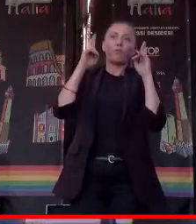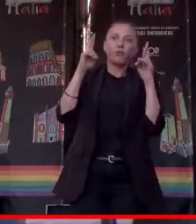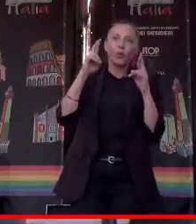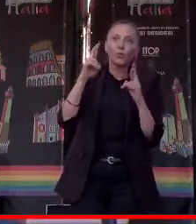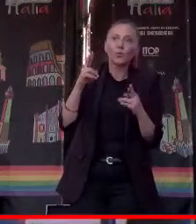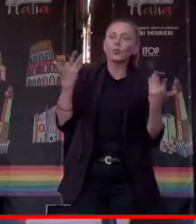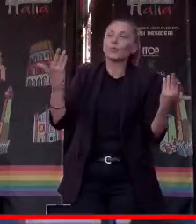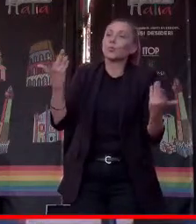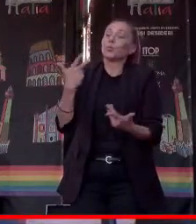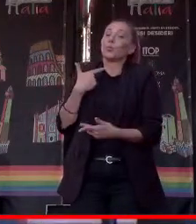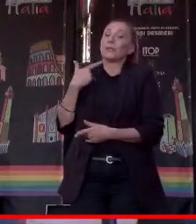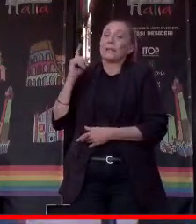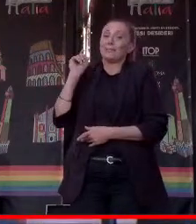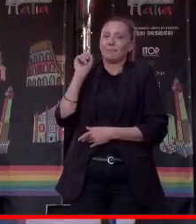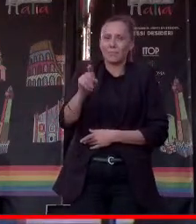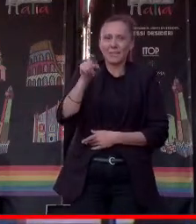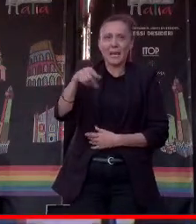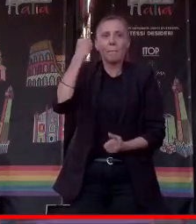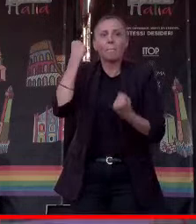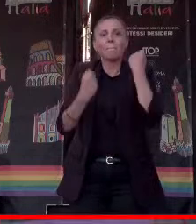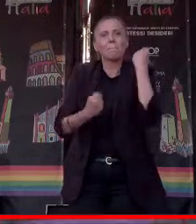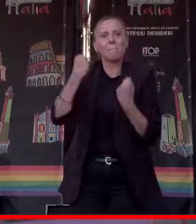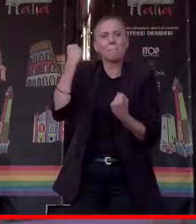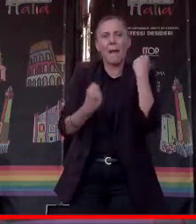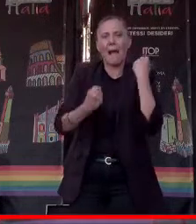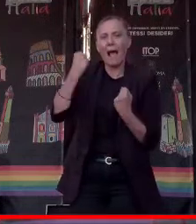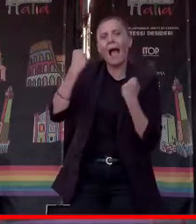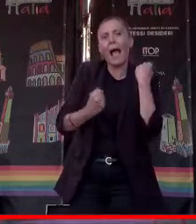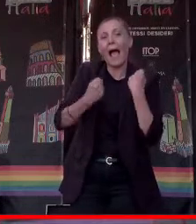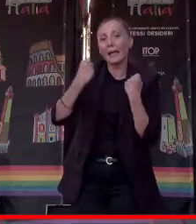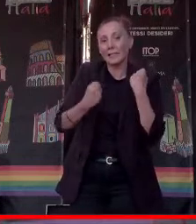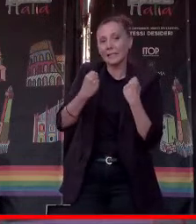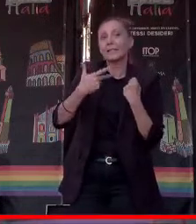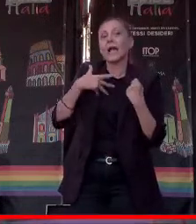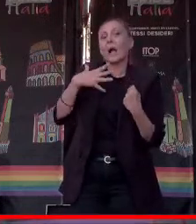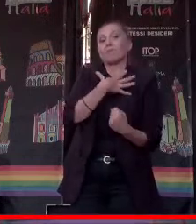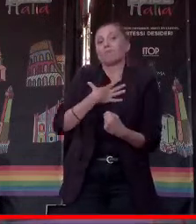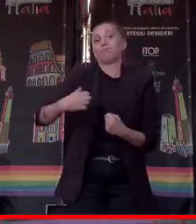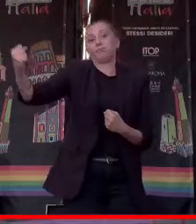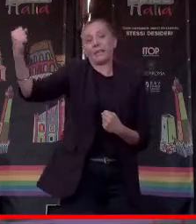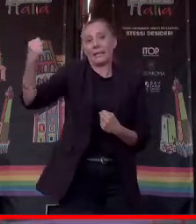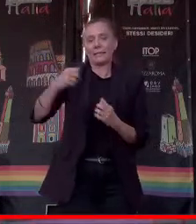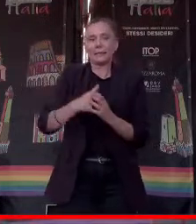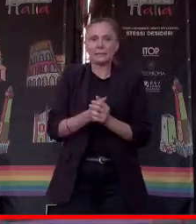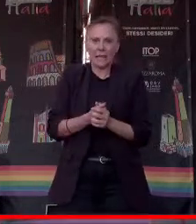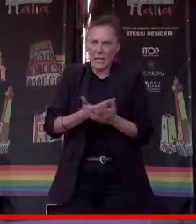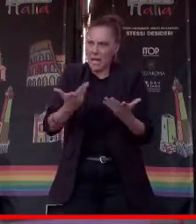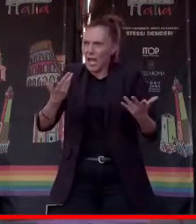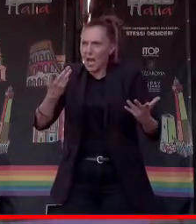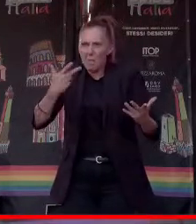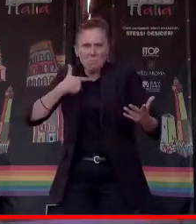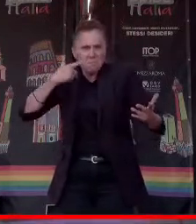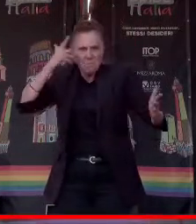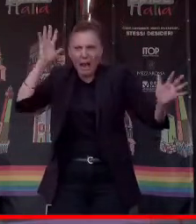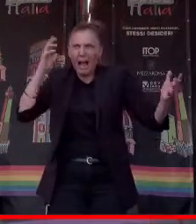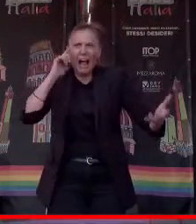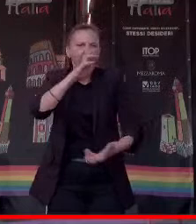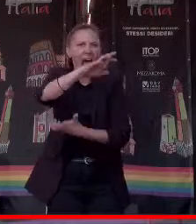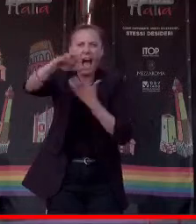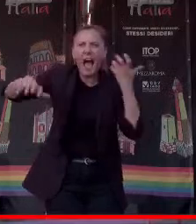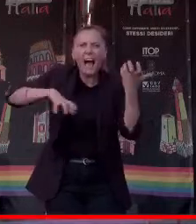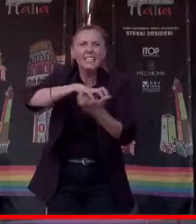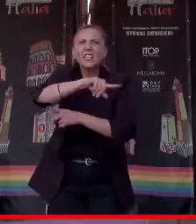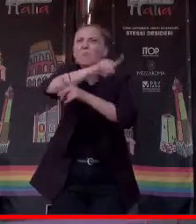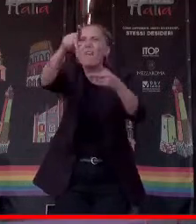andarci, è arrivata Anna a prenderci in macchina. Insomma, ci ha salvato la vita. Oh, ma c'è, allora, raga, ma come fate a stare qua